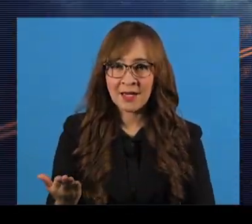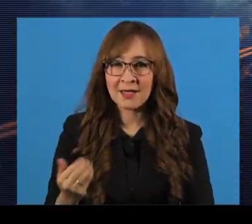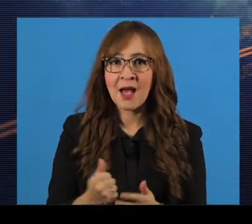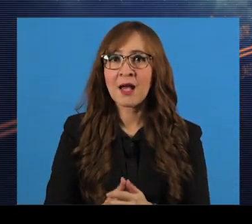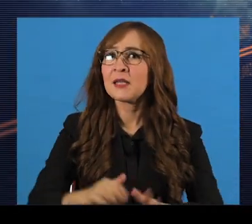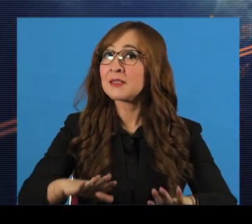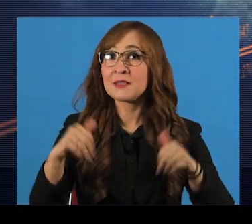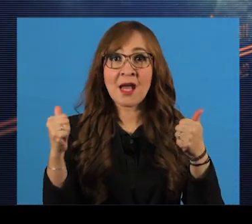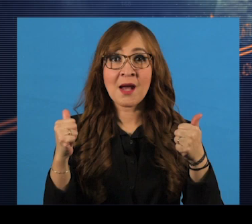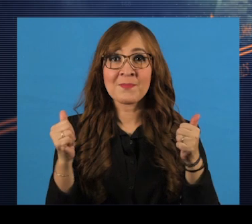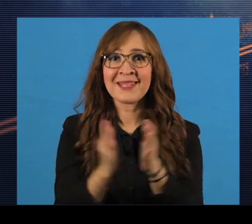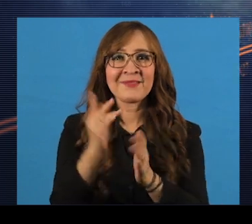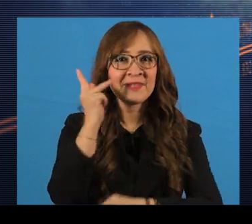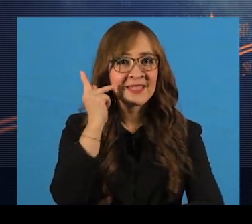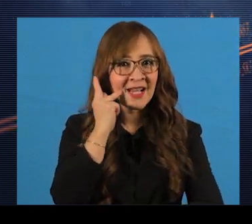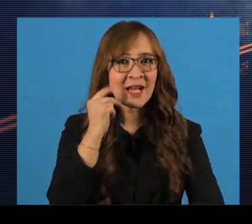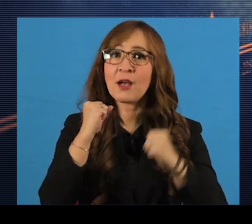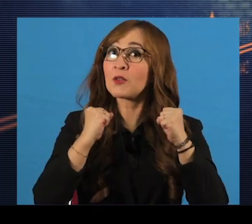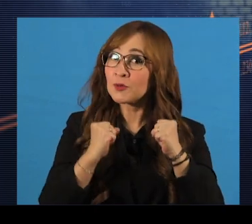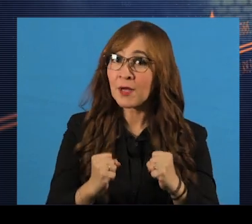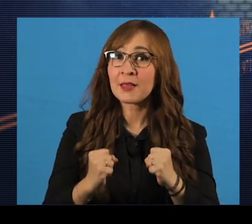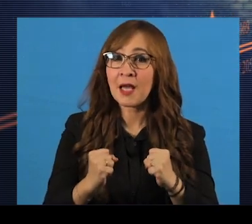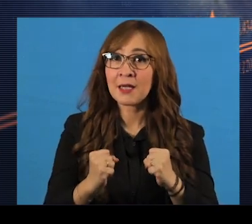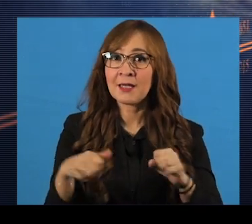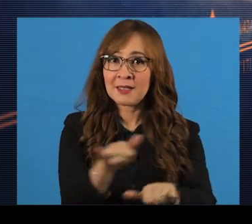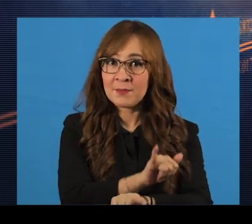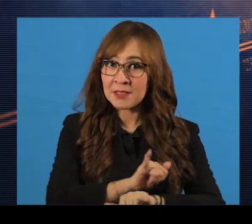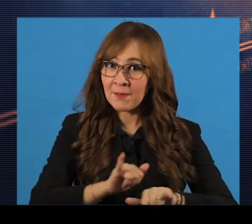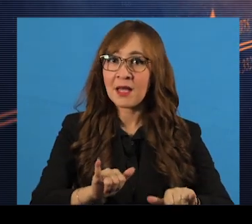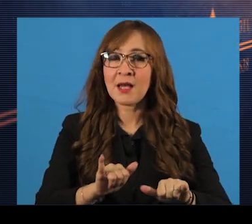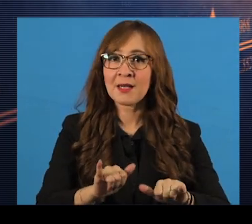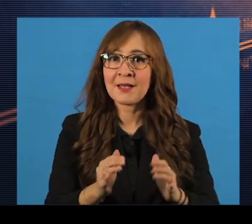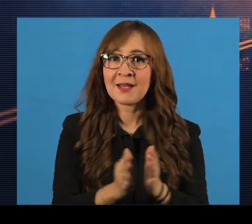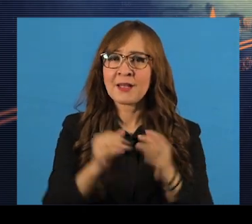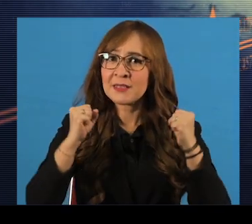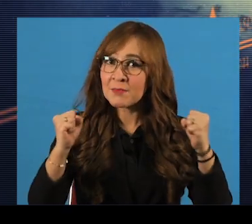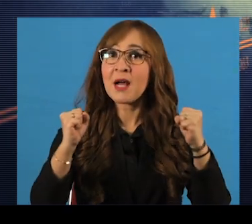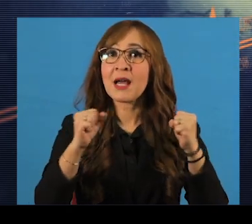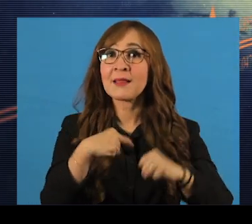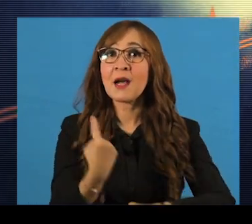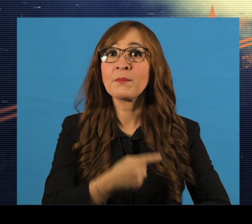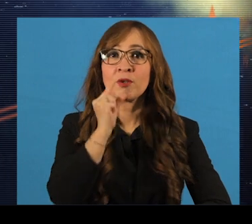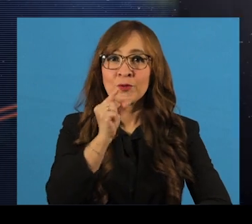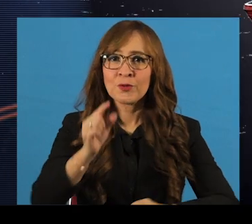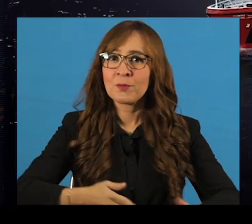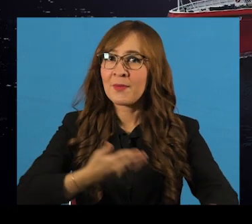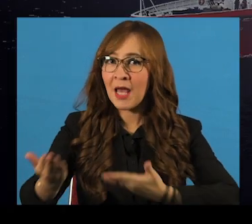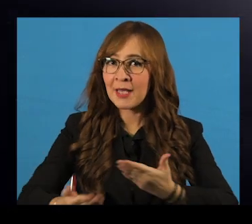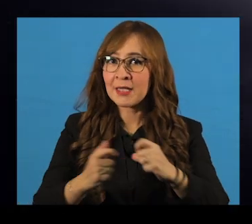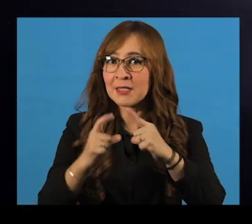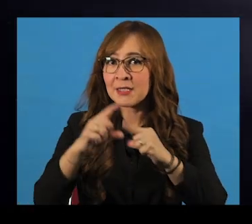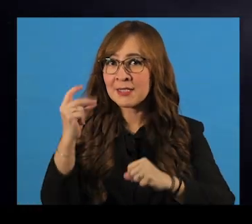selalu bersama dengan Anda, selalu siap dan menjaga dengan kekuatan, kebersamaan, dan semangat